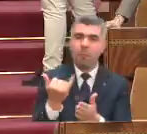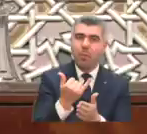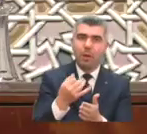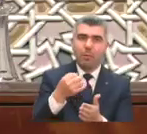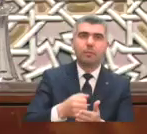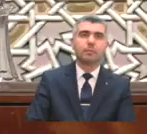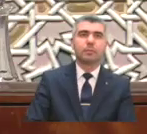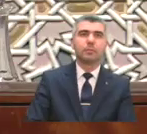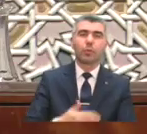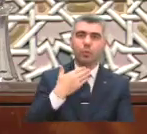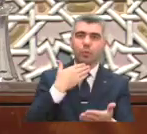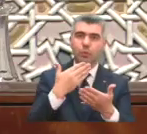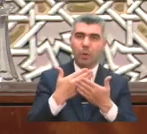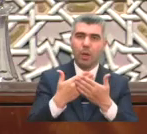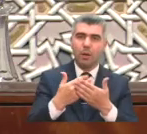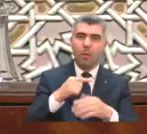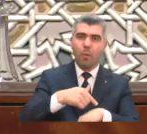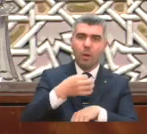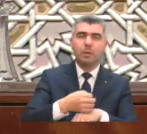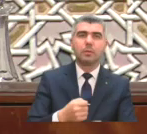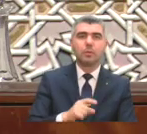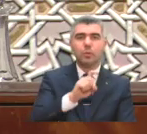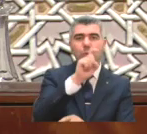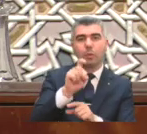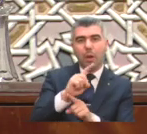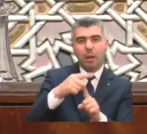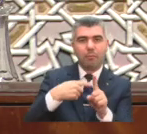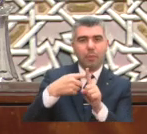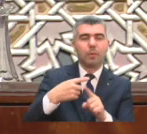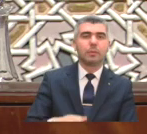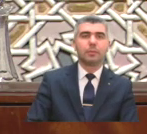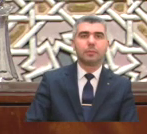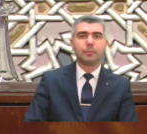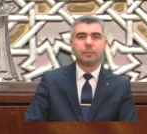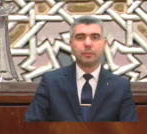شكرا. انتهى الوقت. هل من تعقيب اضافي؟